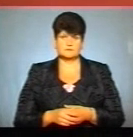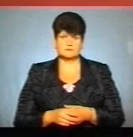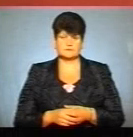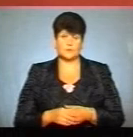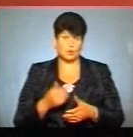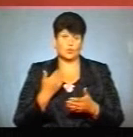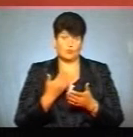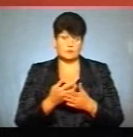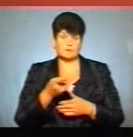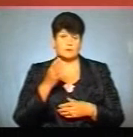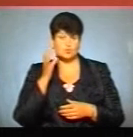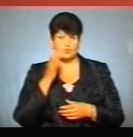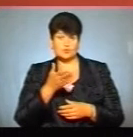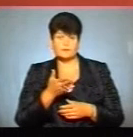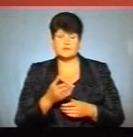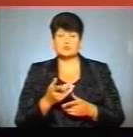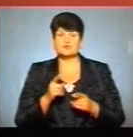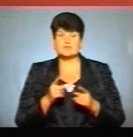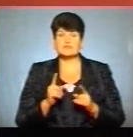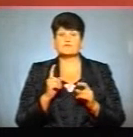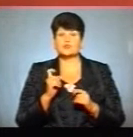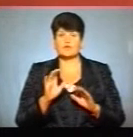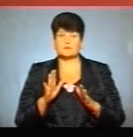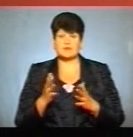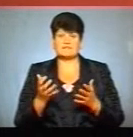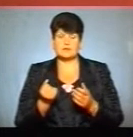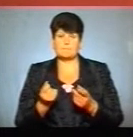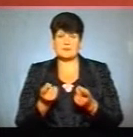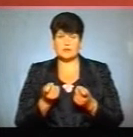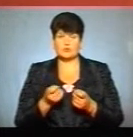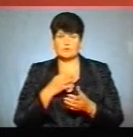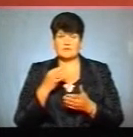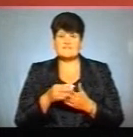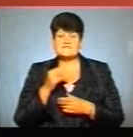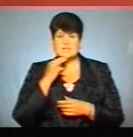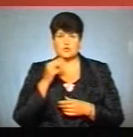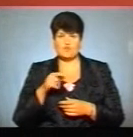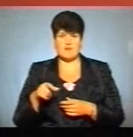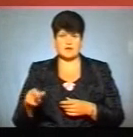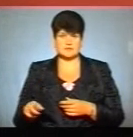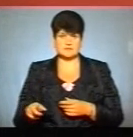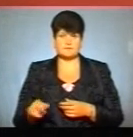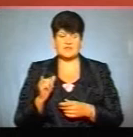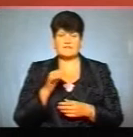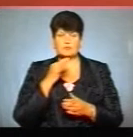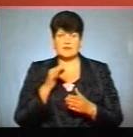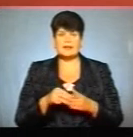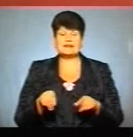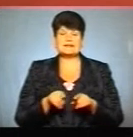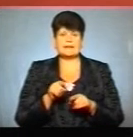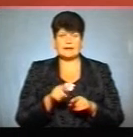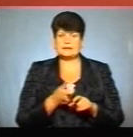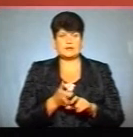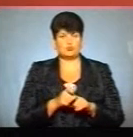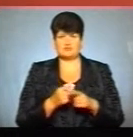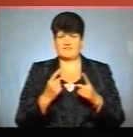От, власне, ми почули, що лише в 100 випадках вдалося притягнути до відповідальності винуватців. І відповідальність така не дуже і